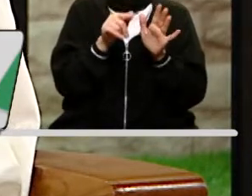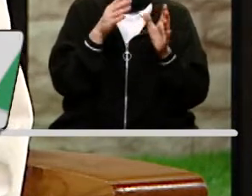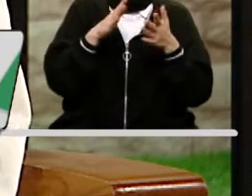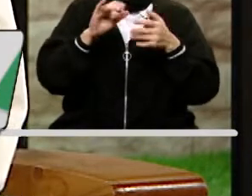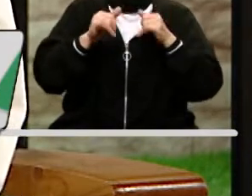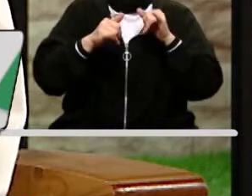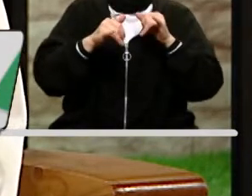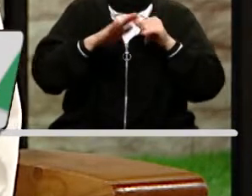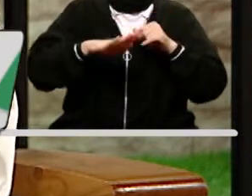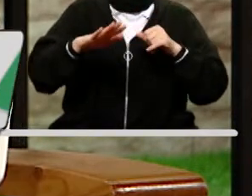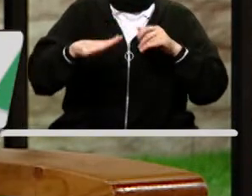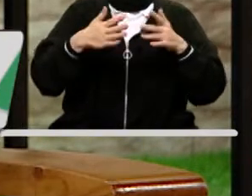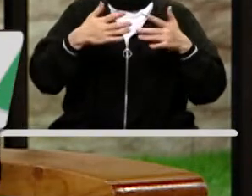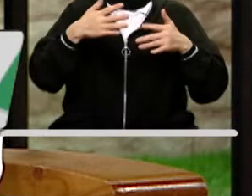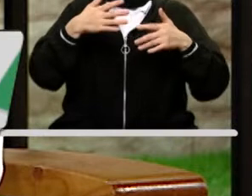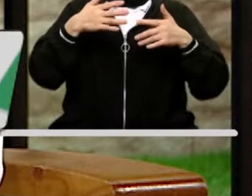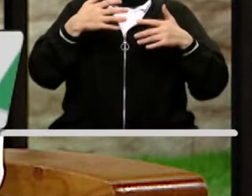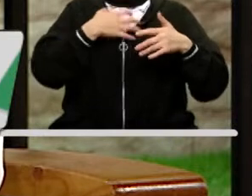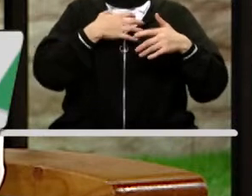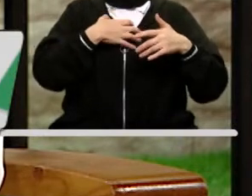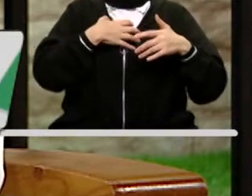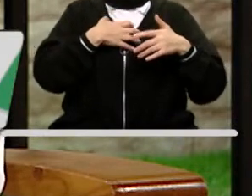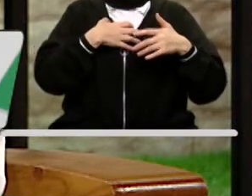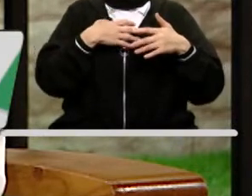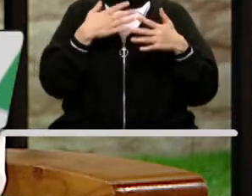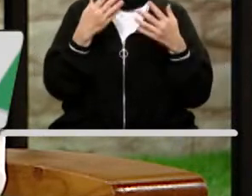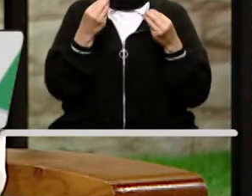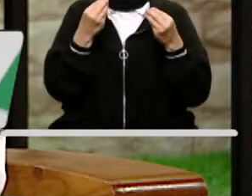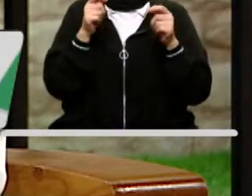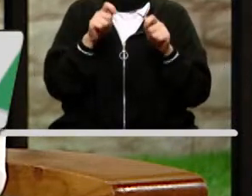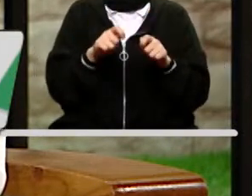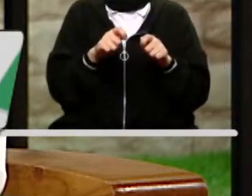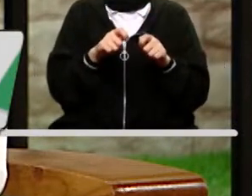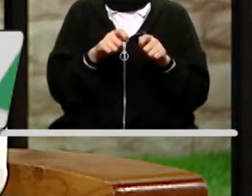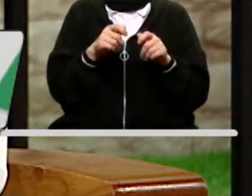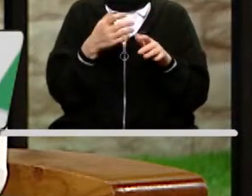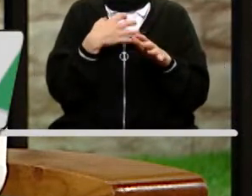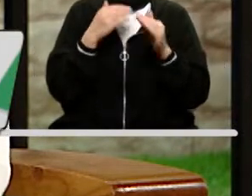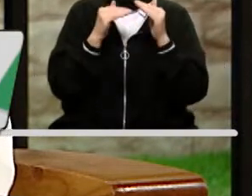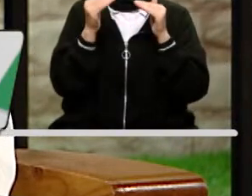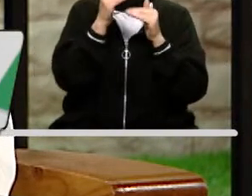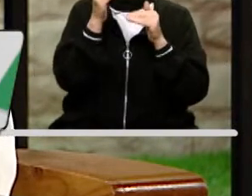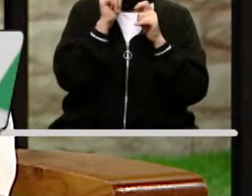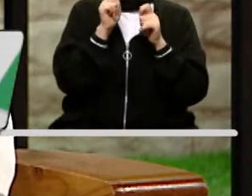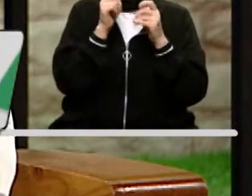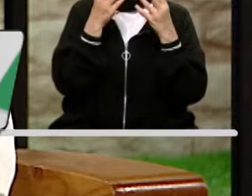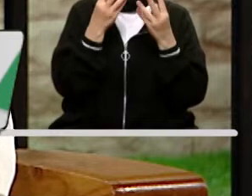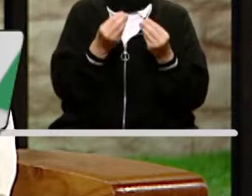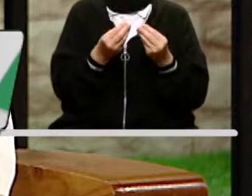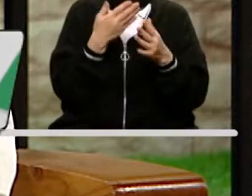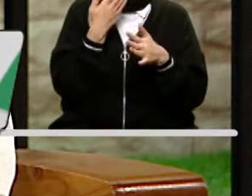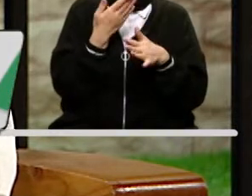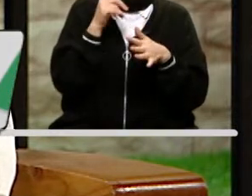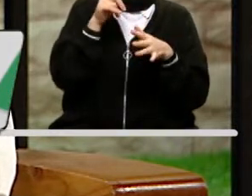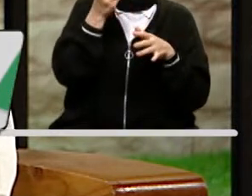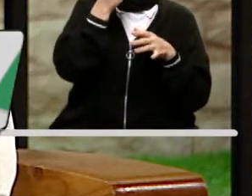şöyle düşünün, bu yetişkinler için de geçerli. Çok lüks bir restoranta gittiniz ve yemek ilginiz çok yüksek